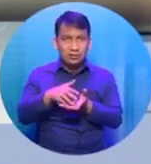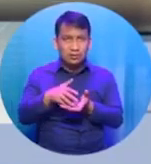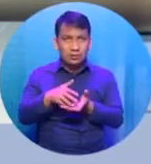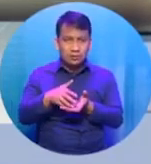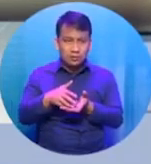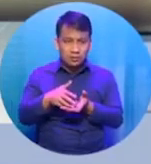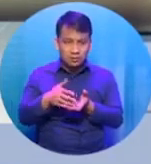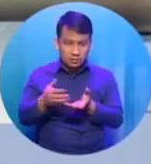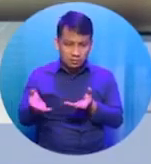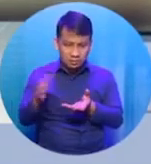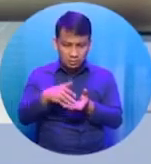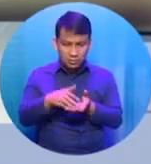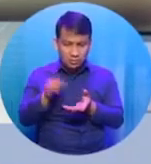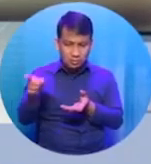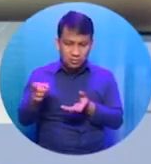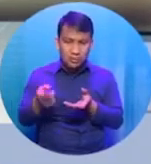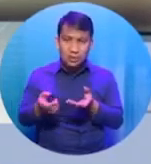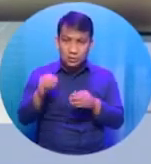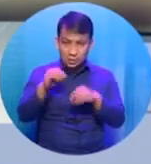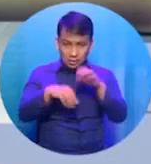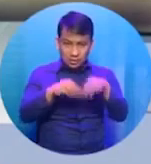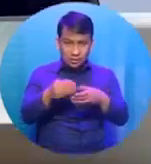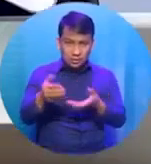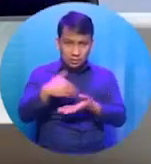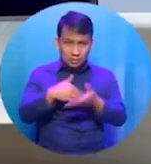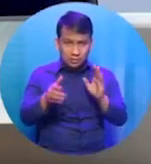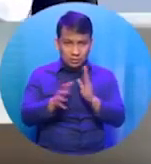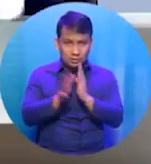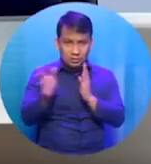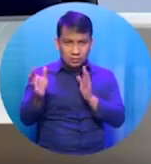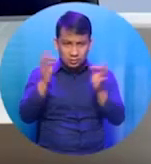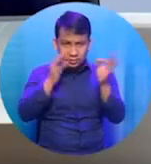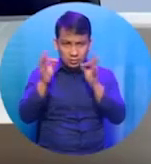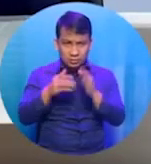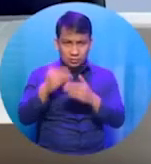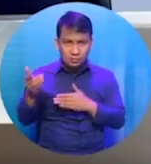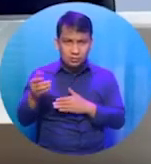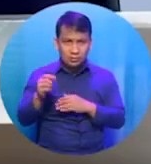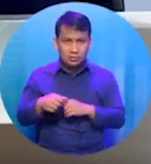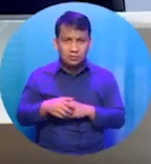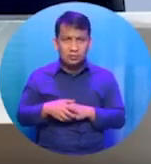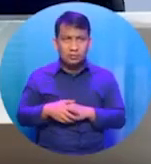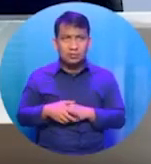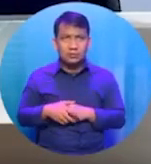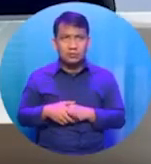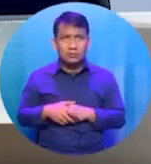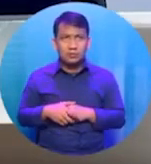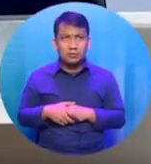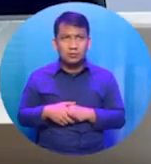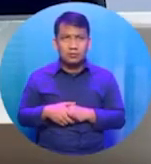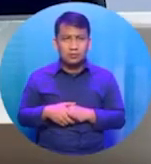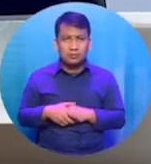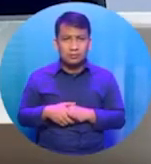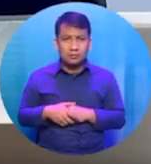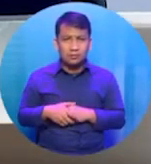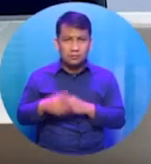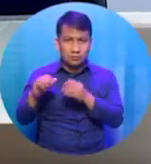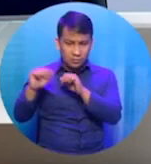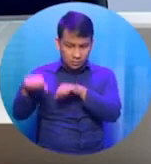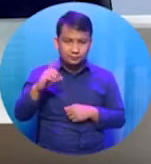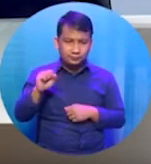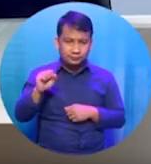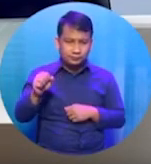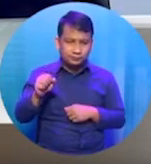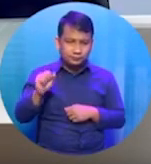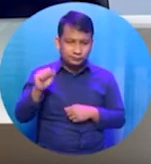po siyang drug mule or siya ang nag-iimpake ng mga drugs na binibenta ng kanyang amo. Hindi ba po natin pwedeng i-repatriate to,